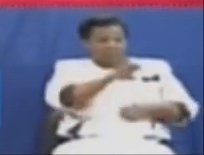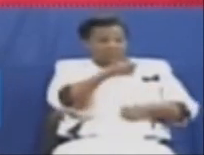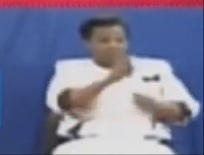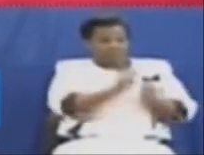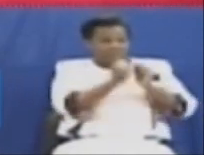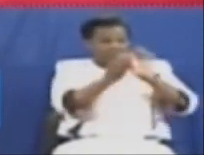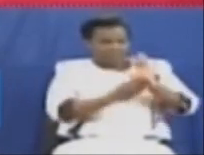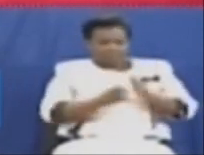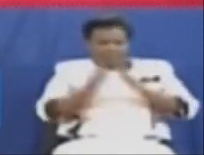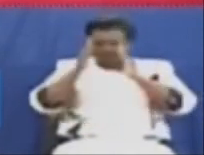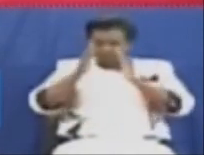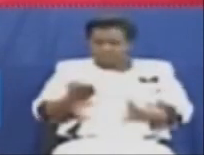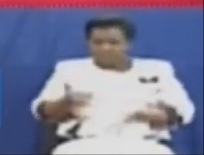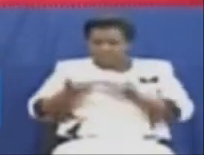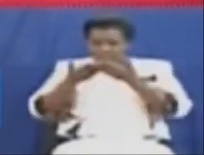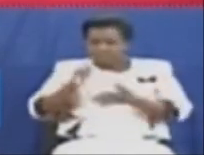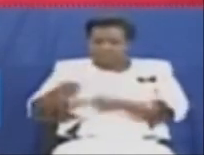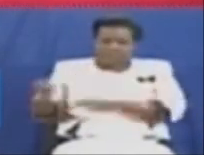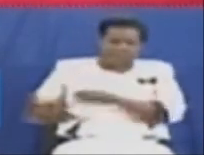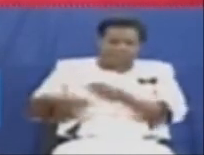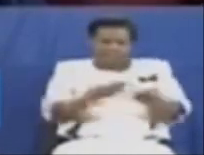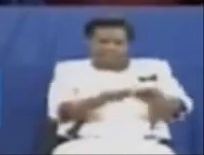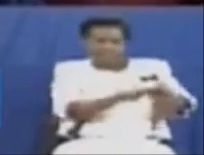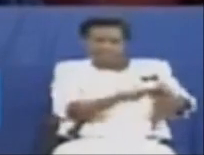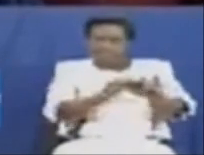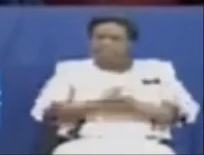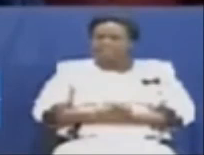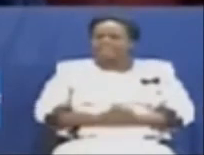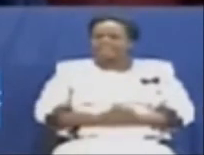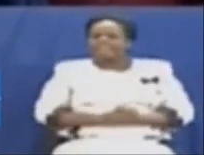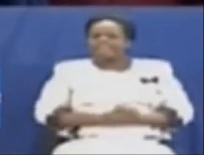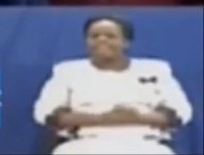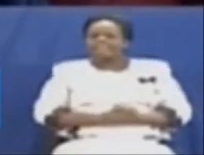Mheshimiwa naibu spika, naomba kuwasilisha.